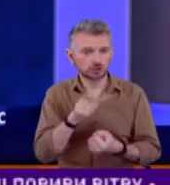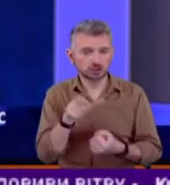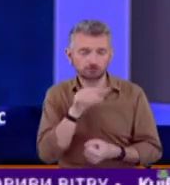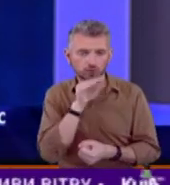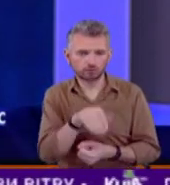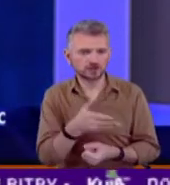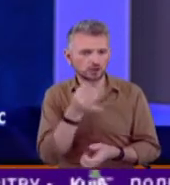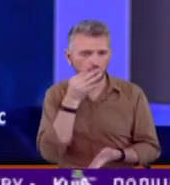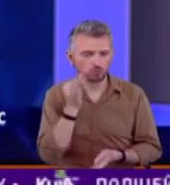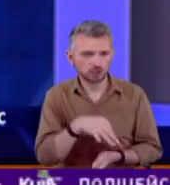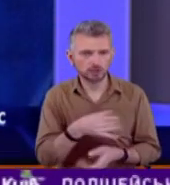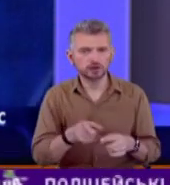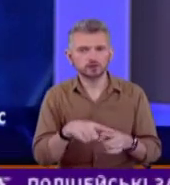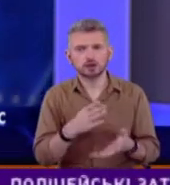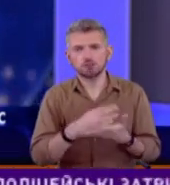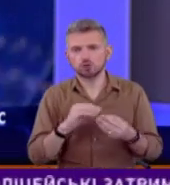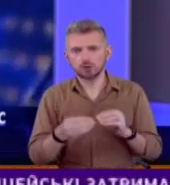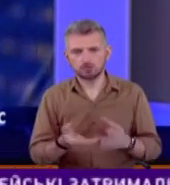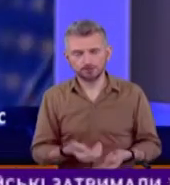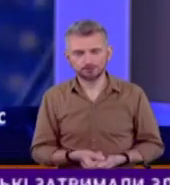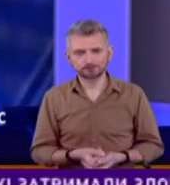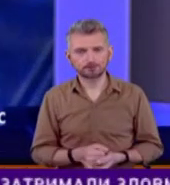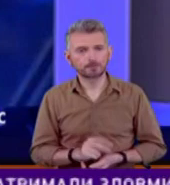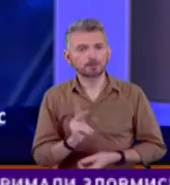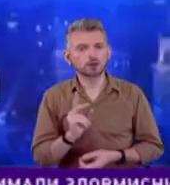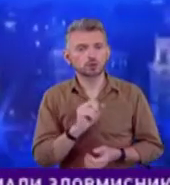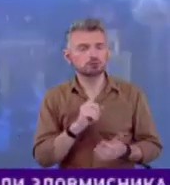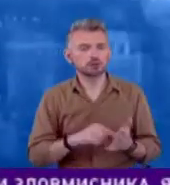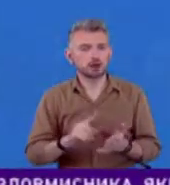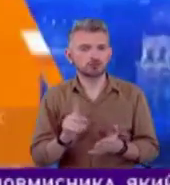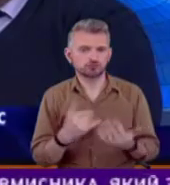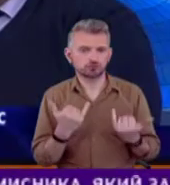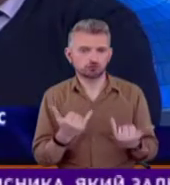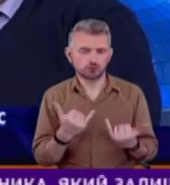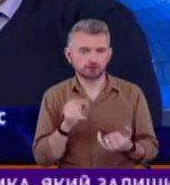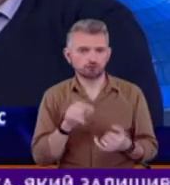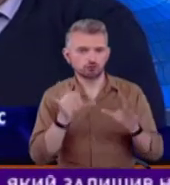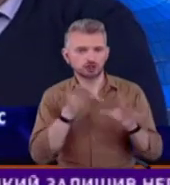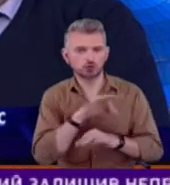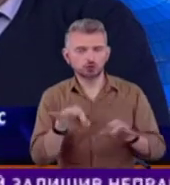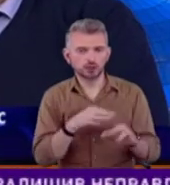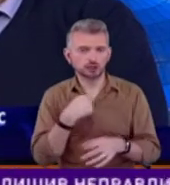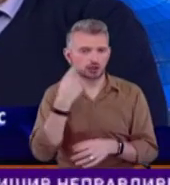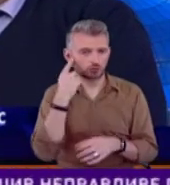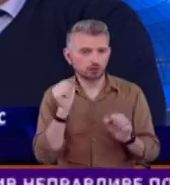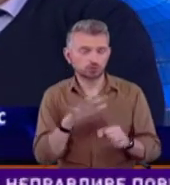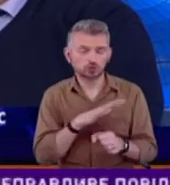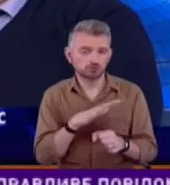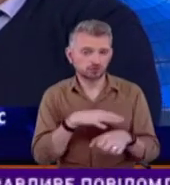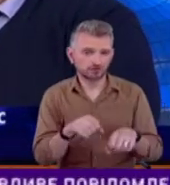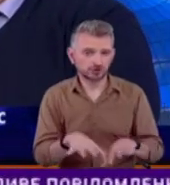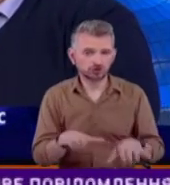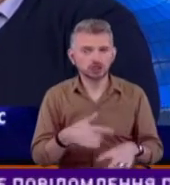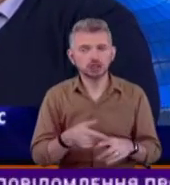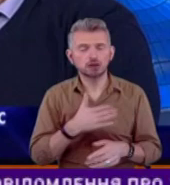професійних, компетентних, це є проблема. Друге питання, яке сьогодні в цьому законопроекті, я думаю, можна було владнати. На мою